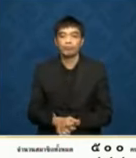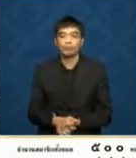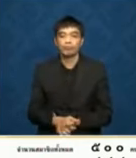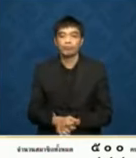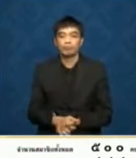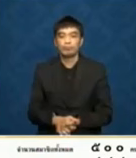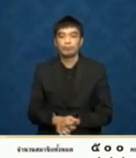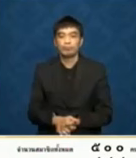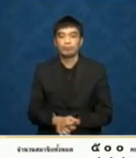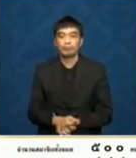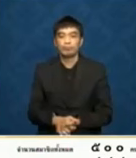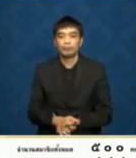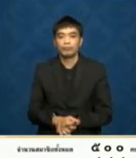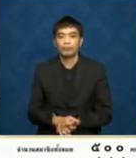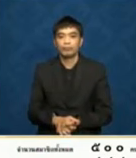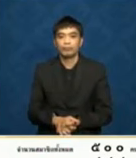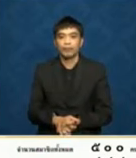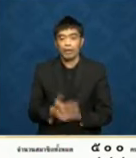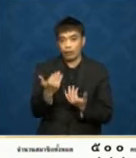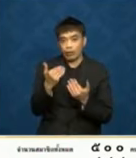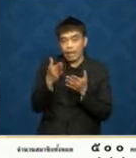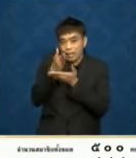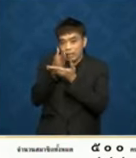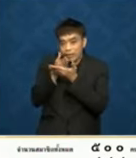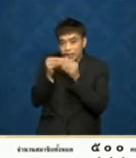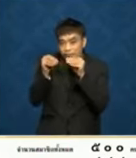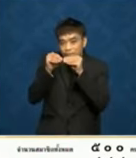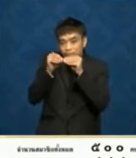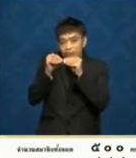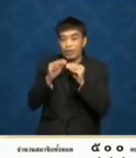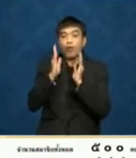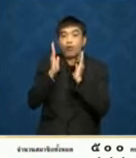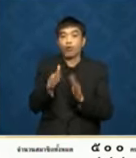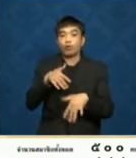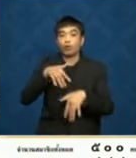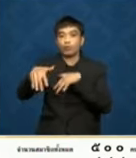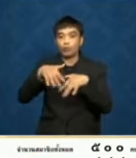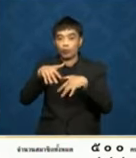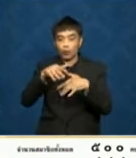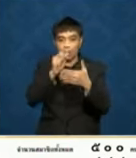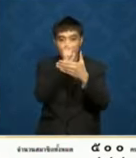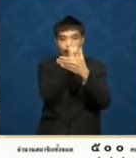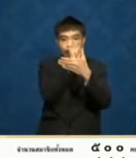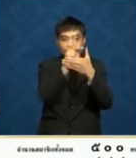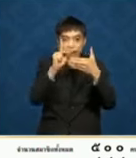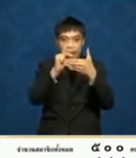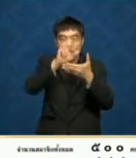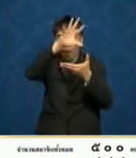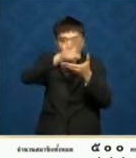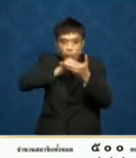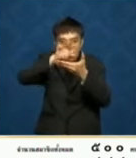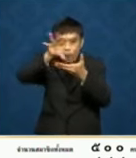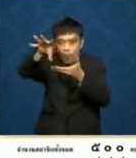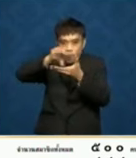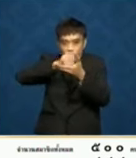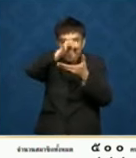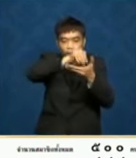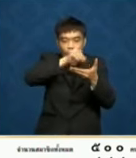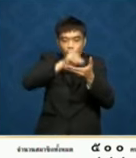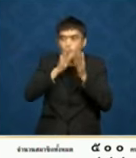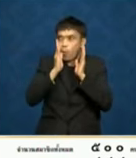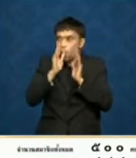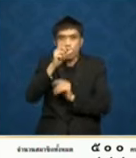ท่ประทานครับ อีไมถึงครึงปีจะมีประชาชนดาวนโดแทางรฐเพิ่มขึนอีกหลาย 10 ล้านคน